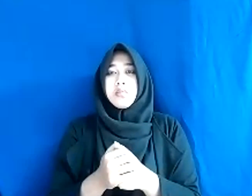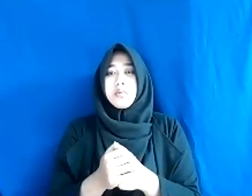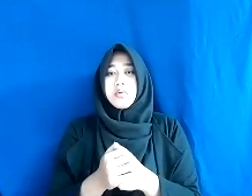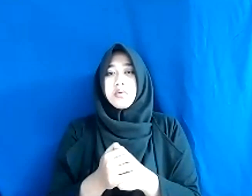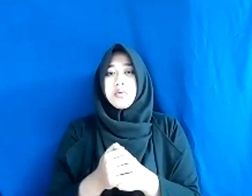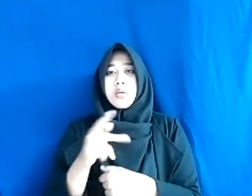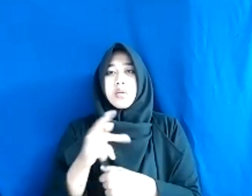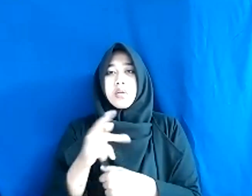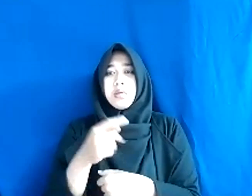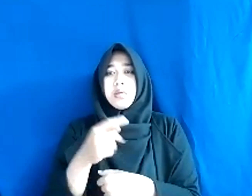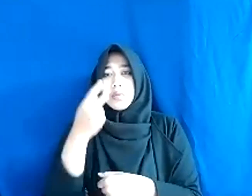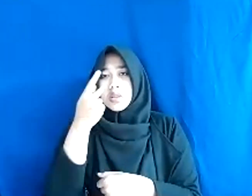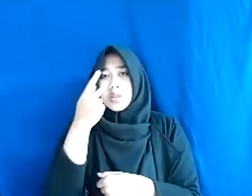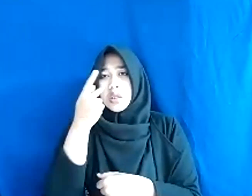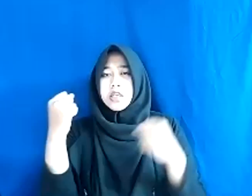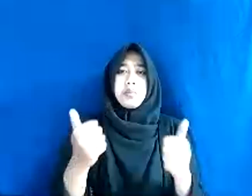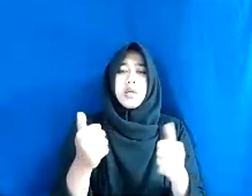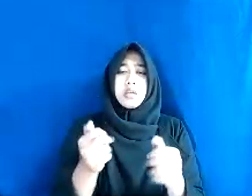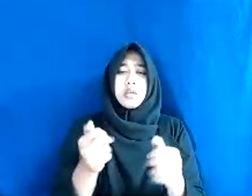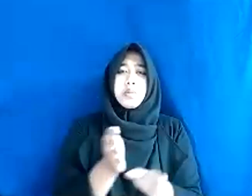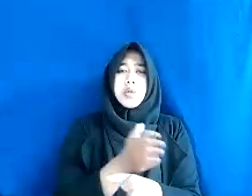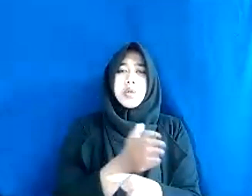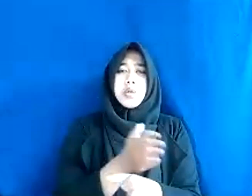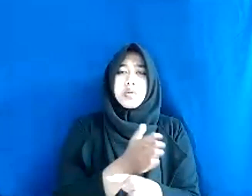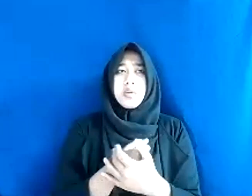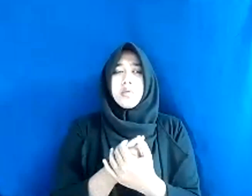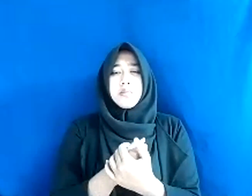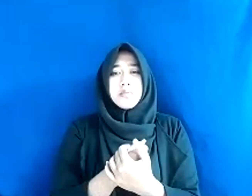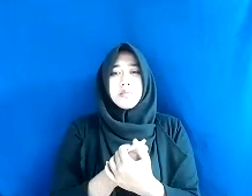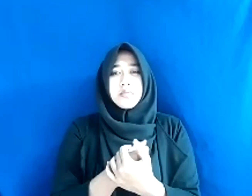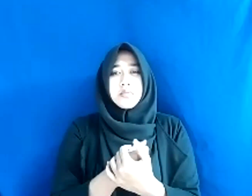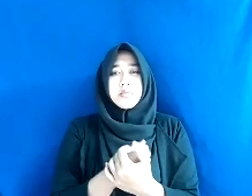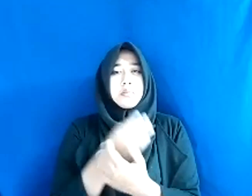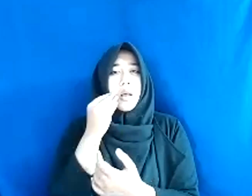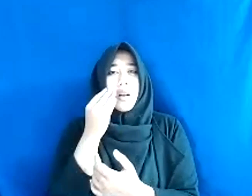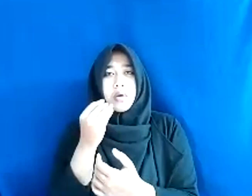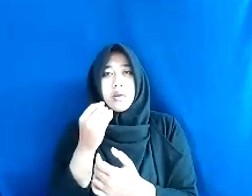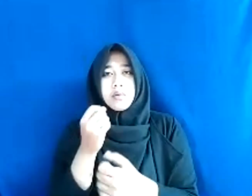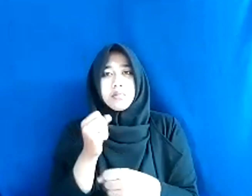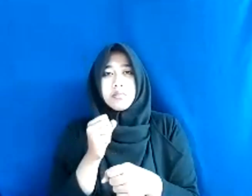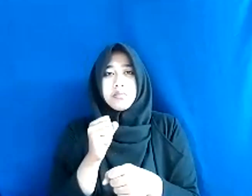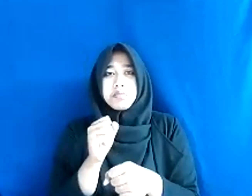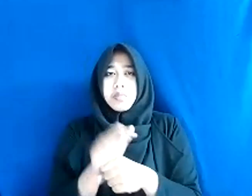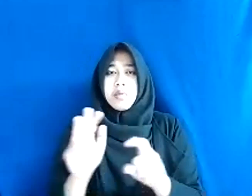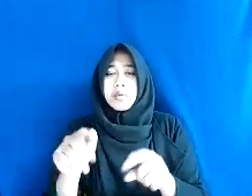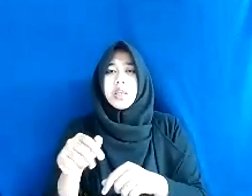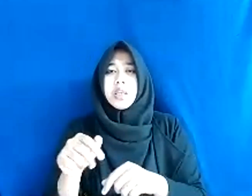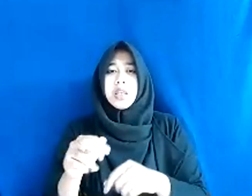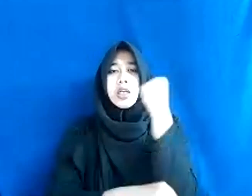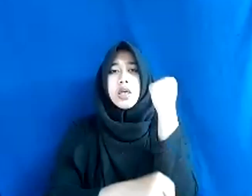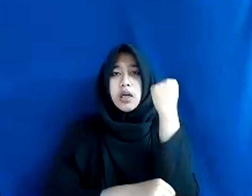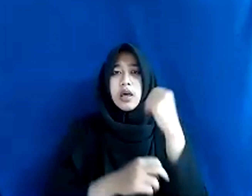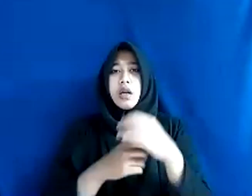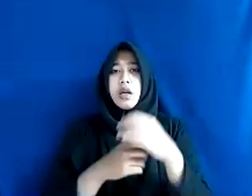juga dengan pengalaman pandemi ini saya yakin negara-negara akan melakukan berbagai antisipasi supaya kalau